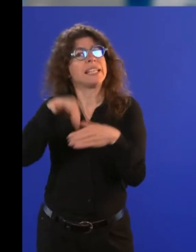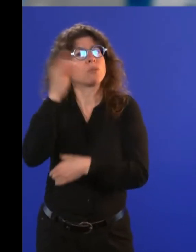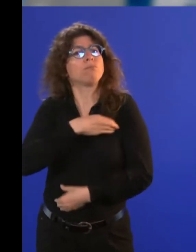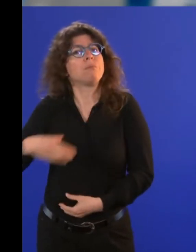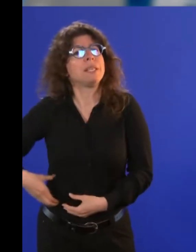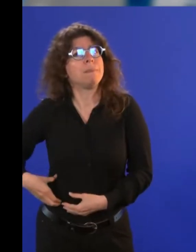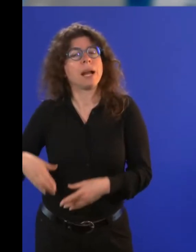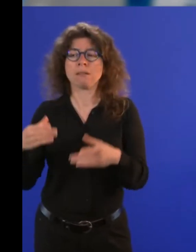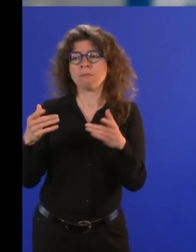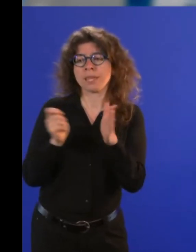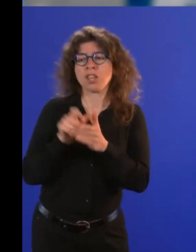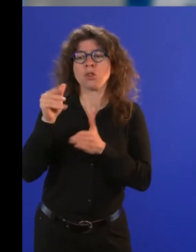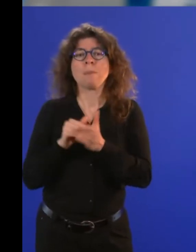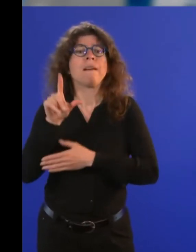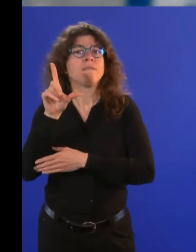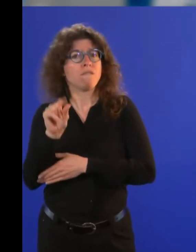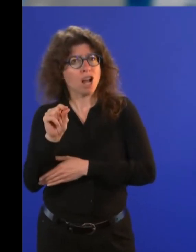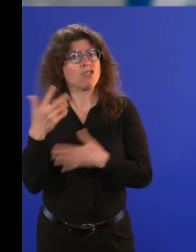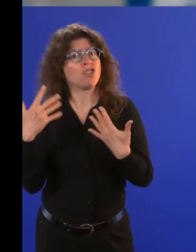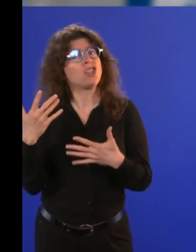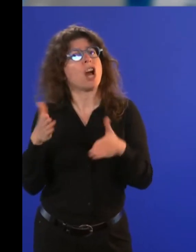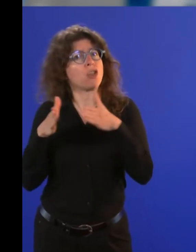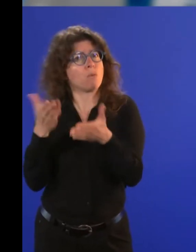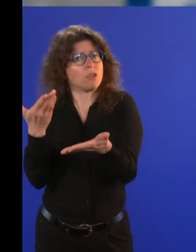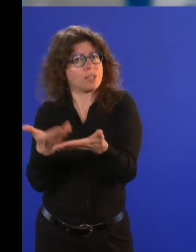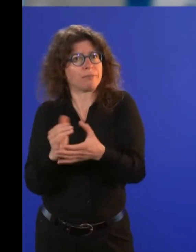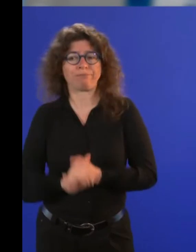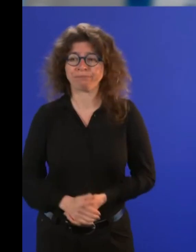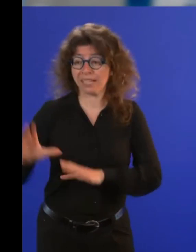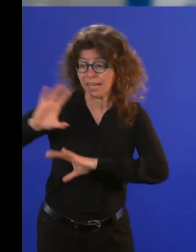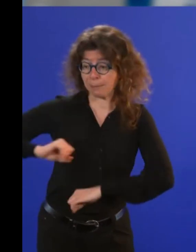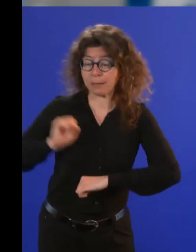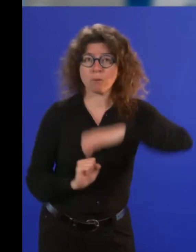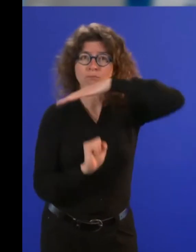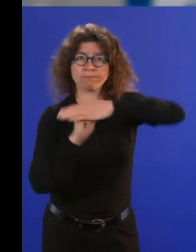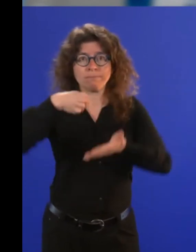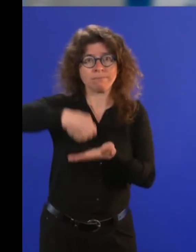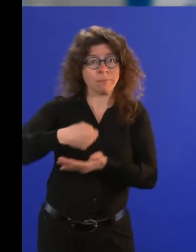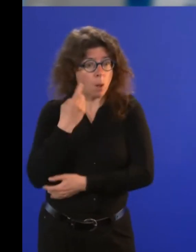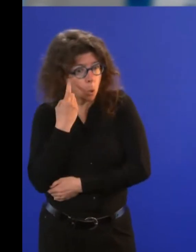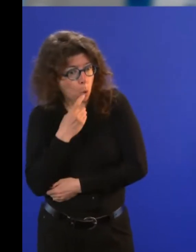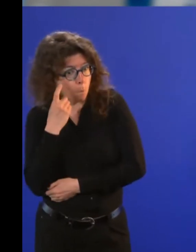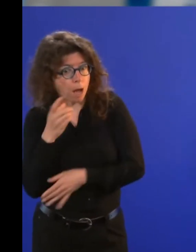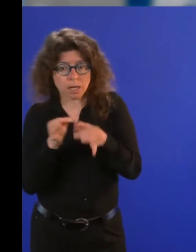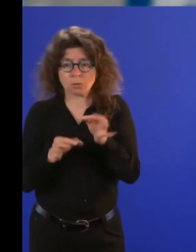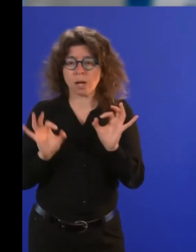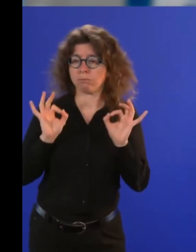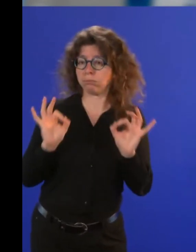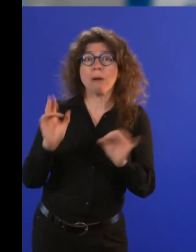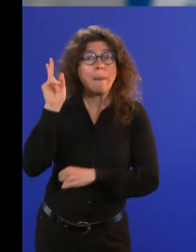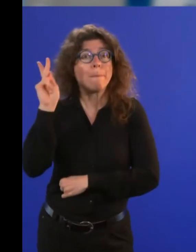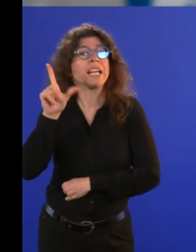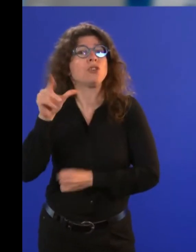et intercommunales en 2020. Cette expérimentation de l'encadrement des loyers a montré toute sa pertinence et son efficacité à Paris